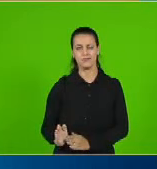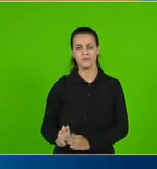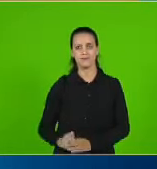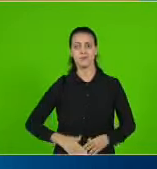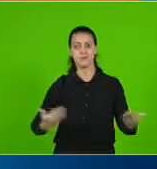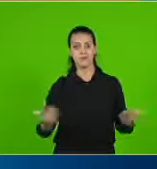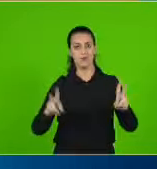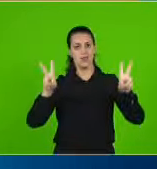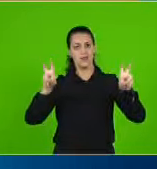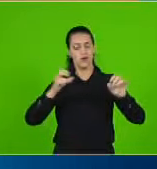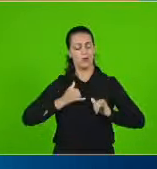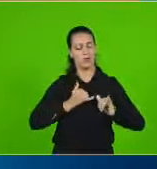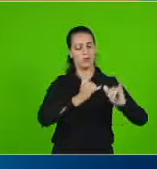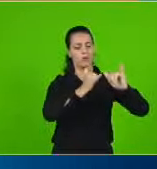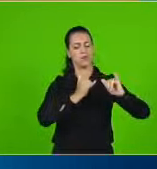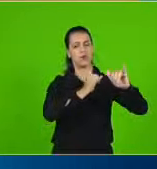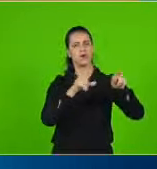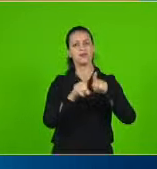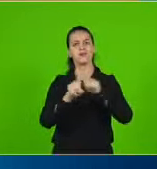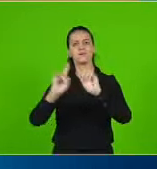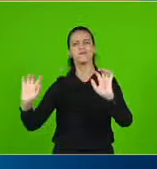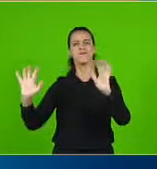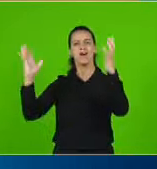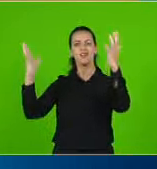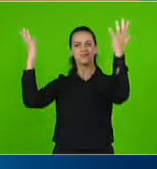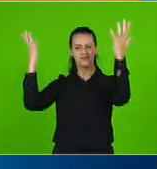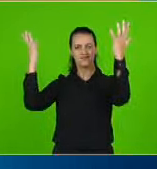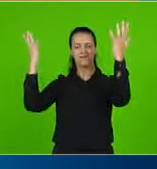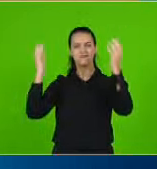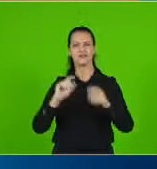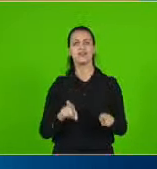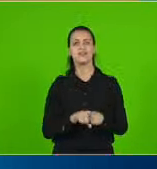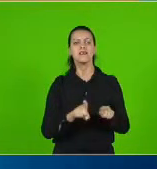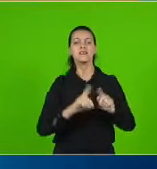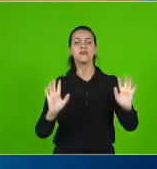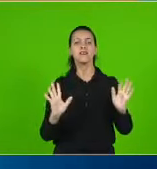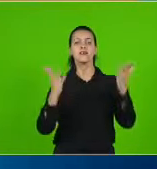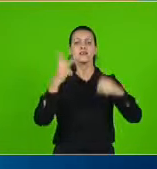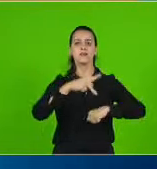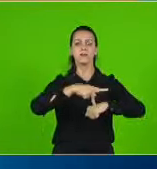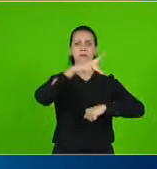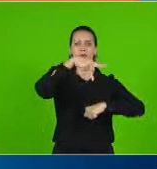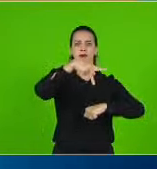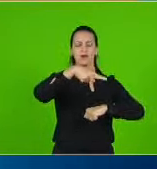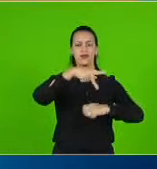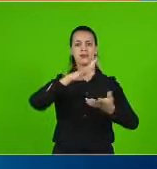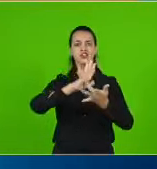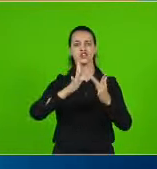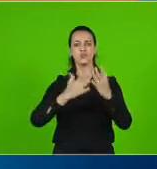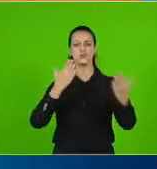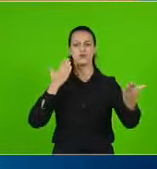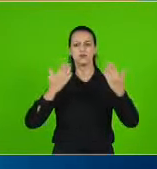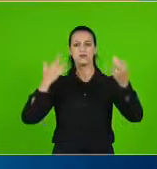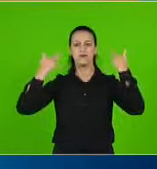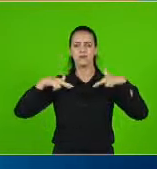характер. Тема этого события – это трубы и праздники. Пасха. Пасха,